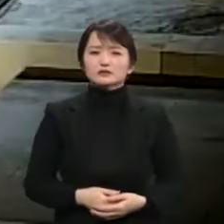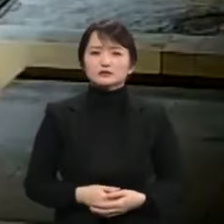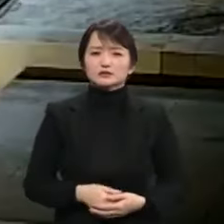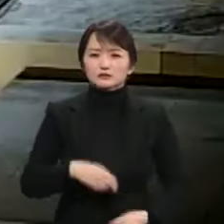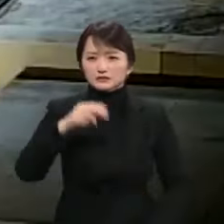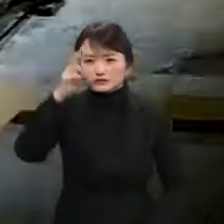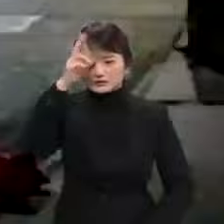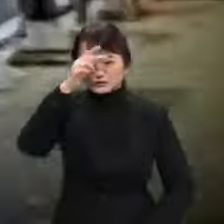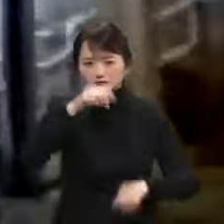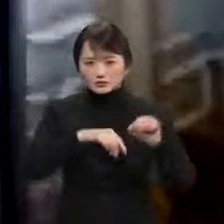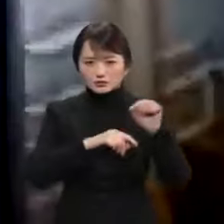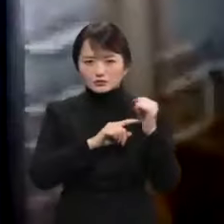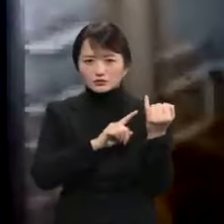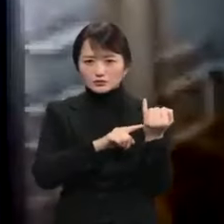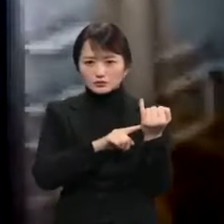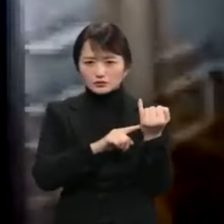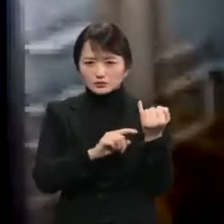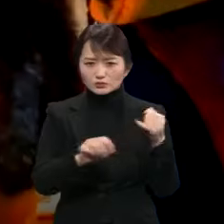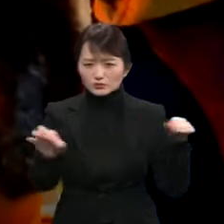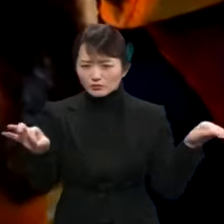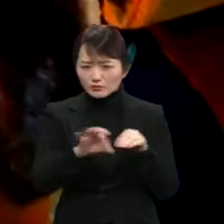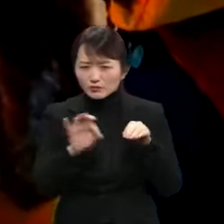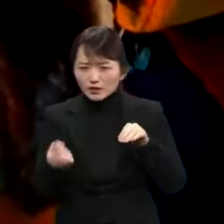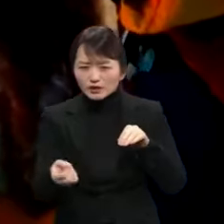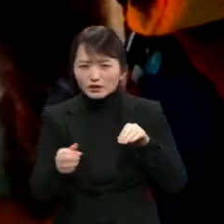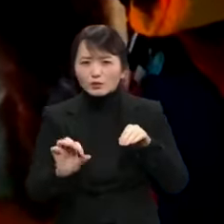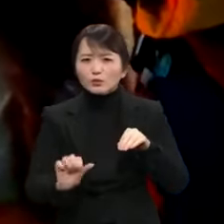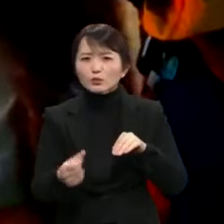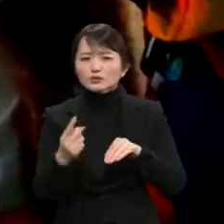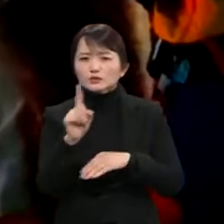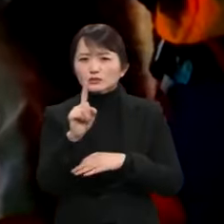경찰은 운전자를 상대로 정확한 사고 경위와